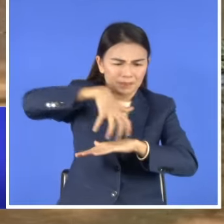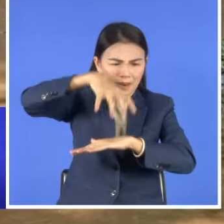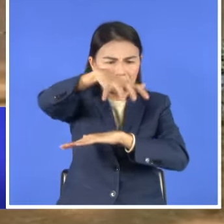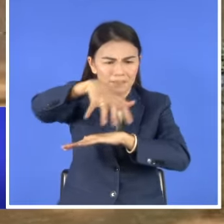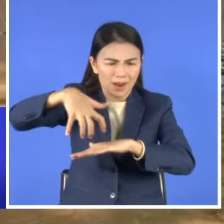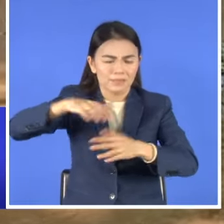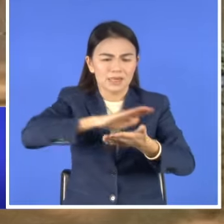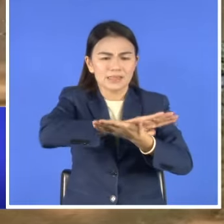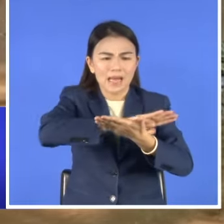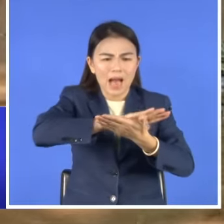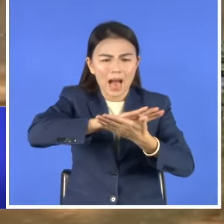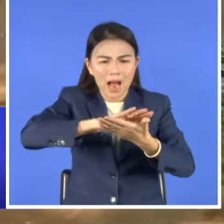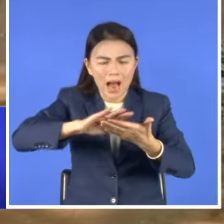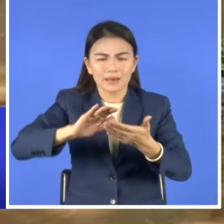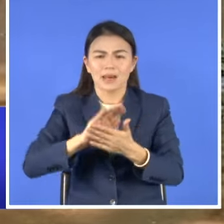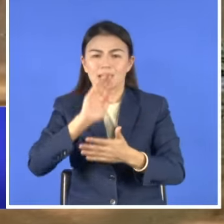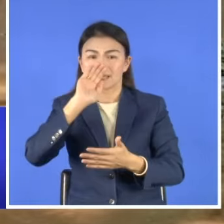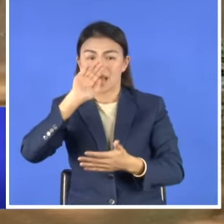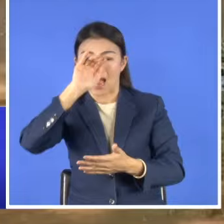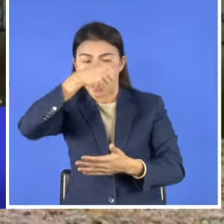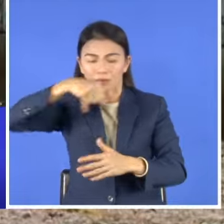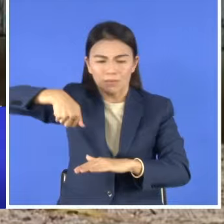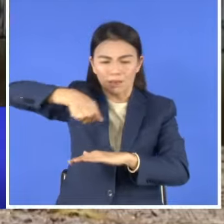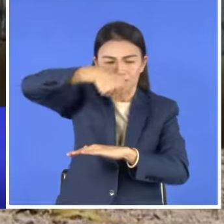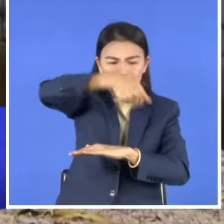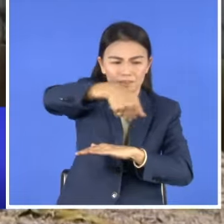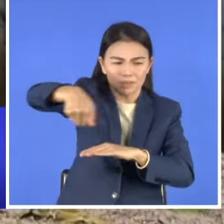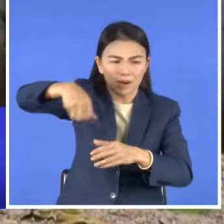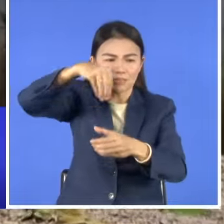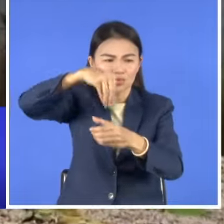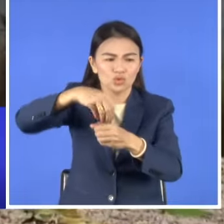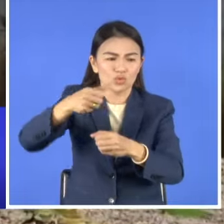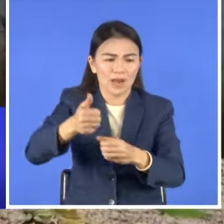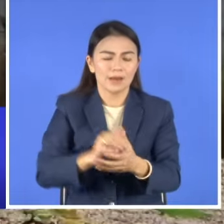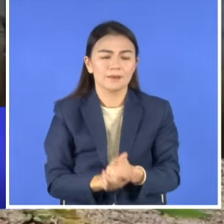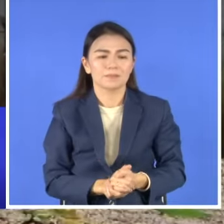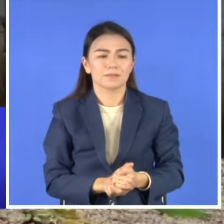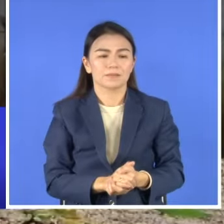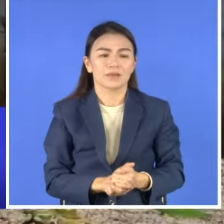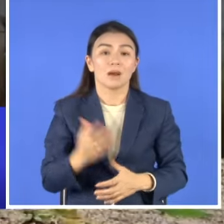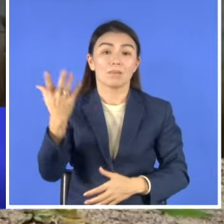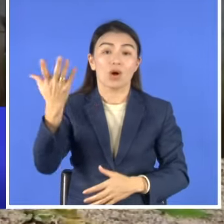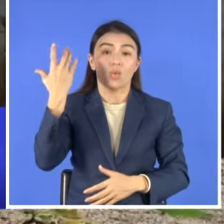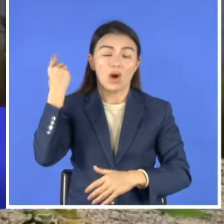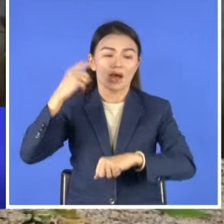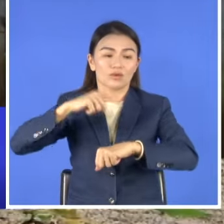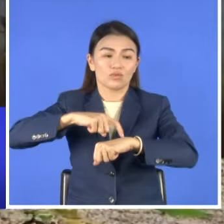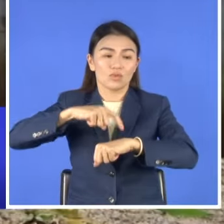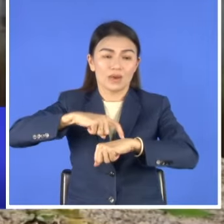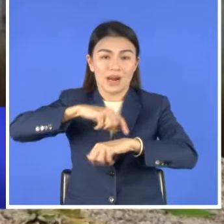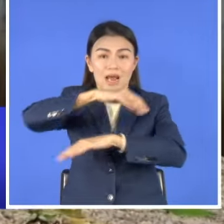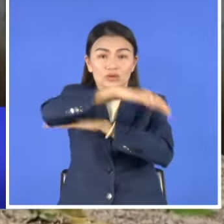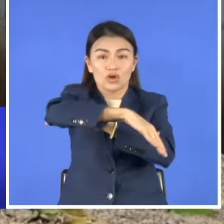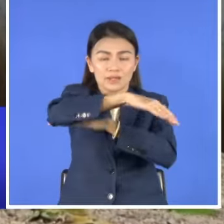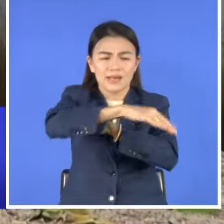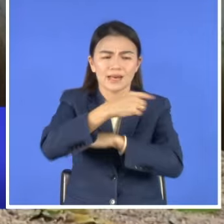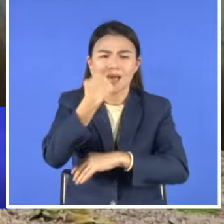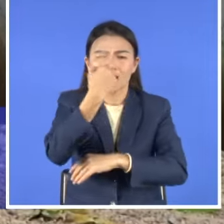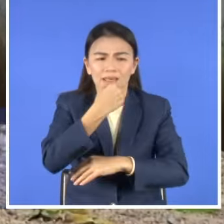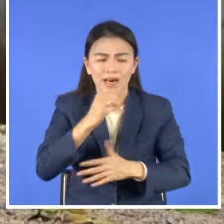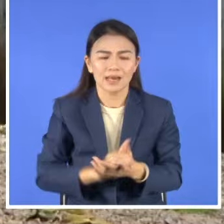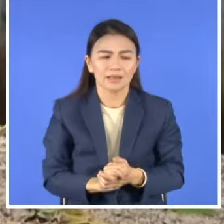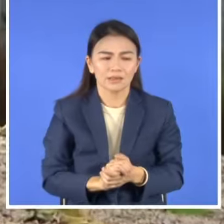คอกช้างเพื่อให้ช้างกลับเข้ามาค่ะขณะเดียวกันช่วงเย็นเมื่อวานนี้พี่ติ่งนี่คุณติ่งสมภพรัตนวารีติ่ง